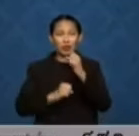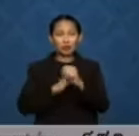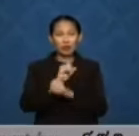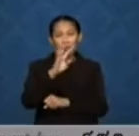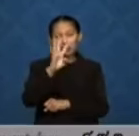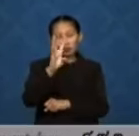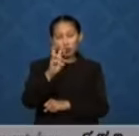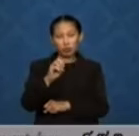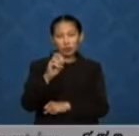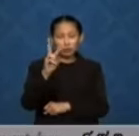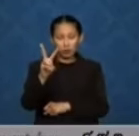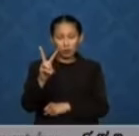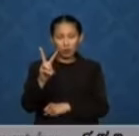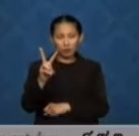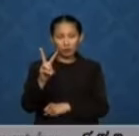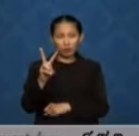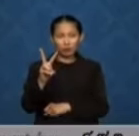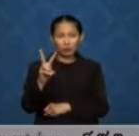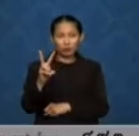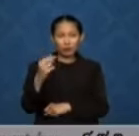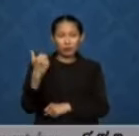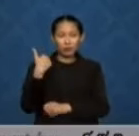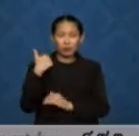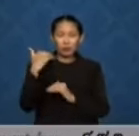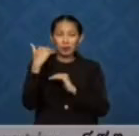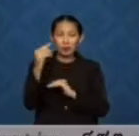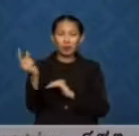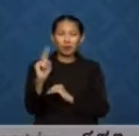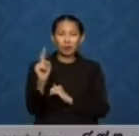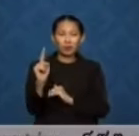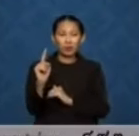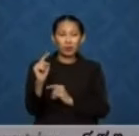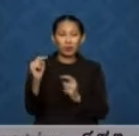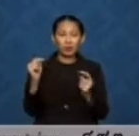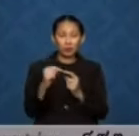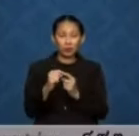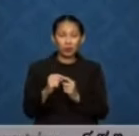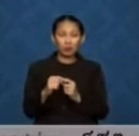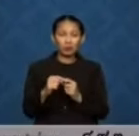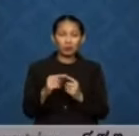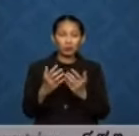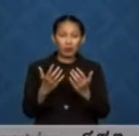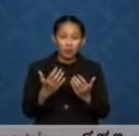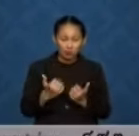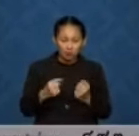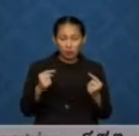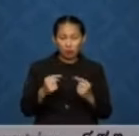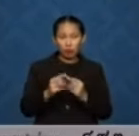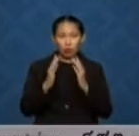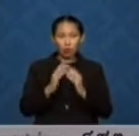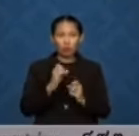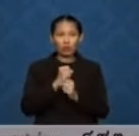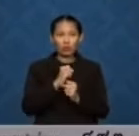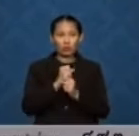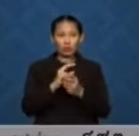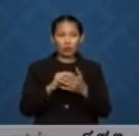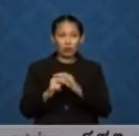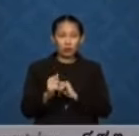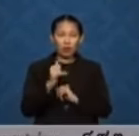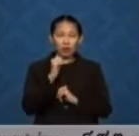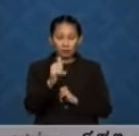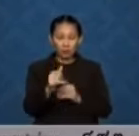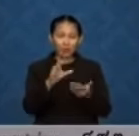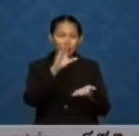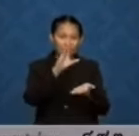ราช2562ค่ะได้มีการกำหนดให้เพียงแค่ผู้ที่ได้รับอนุญาตจากเจ้าหน้าที่เท่านั้นค่ะที่จะสามารถเก็บ